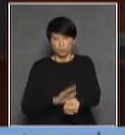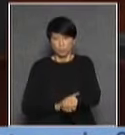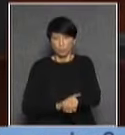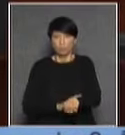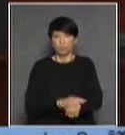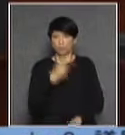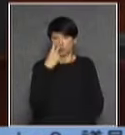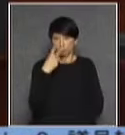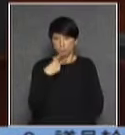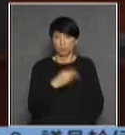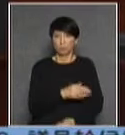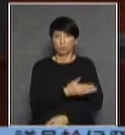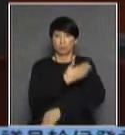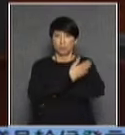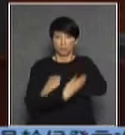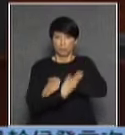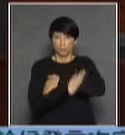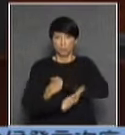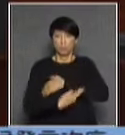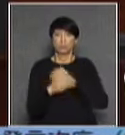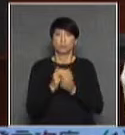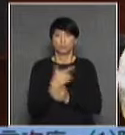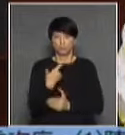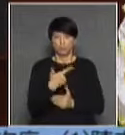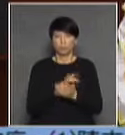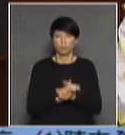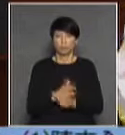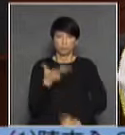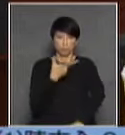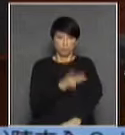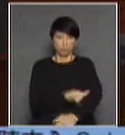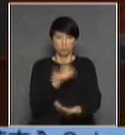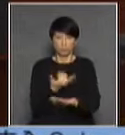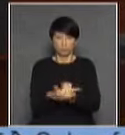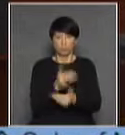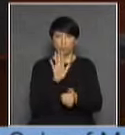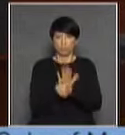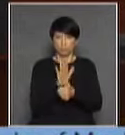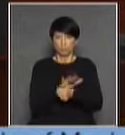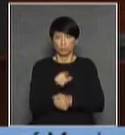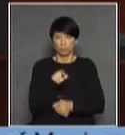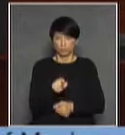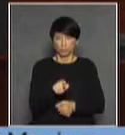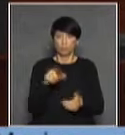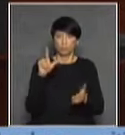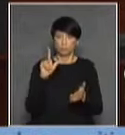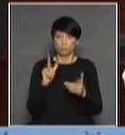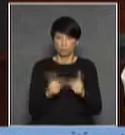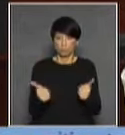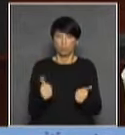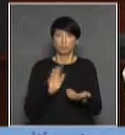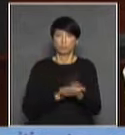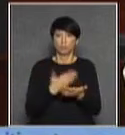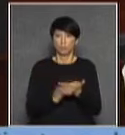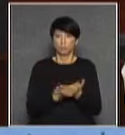者一啲嘅傷害，咁所以咧人道毀滅咧可能係喺嗰一剎那嚟講咧係最適宜。咁但係因為缺乏